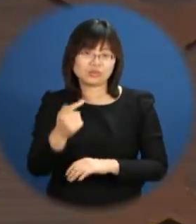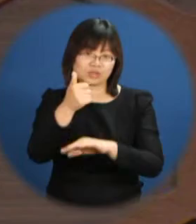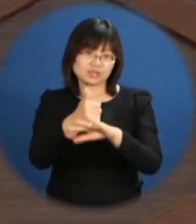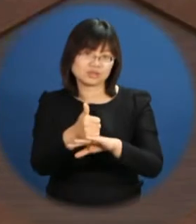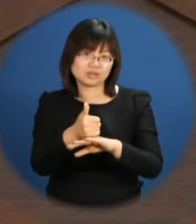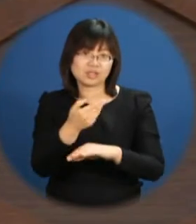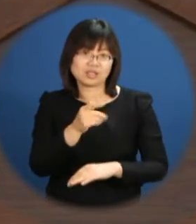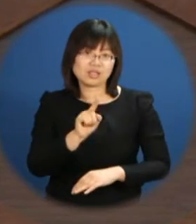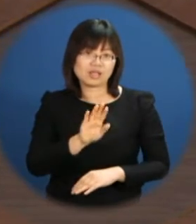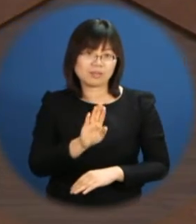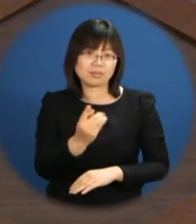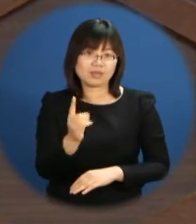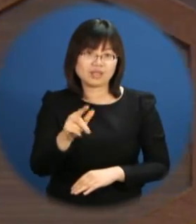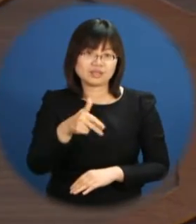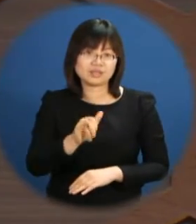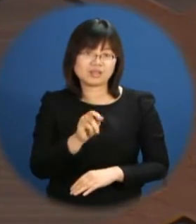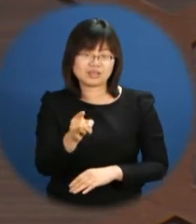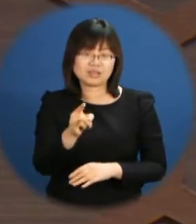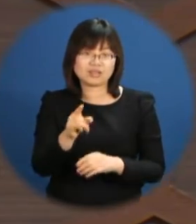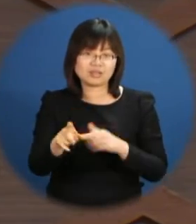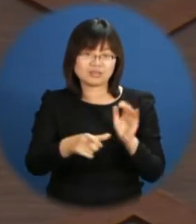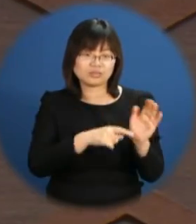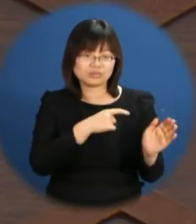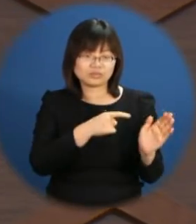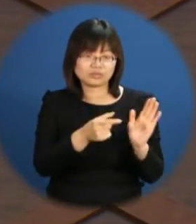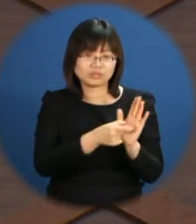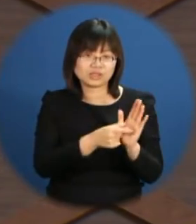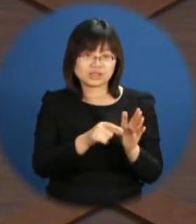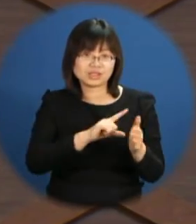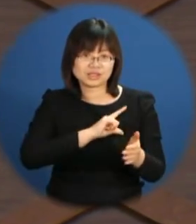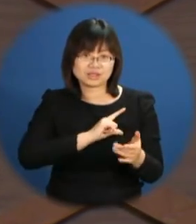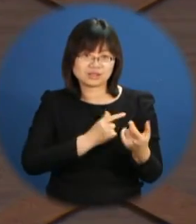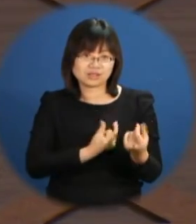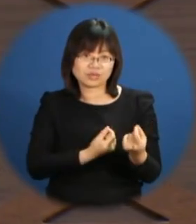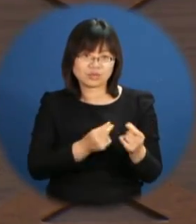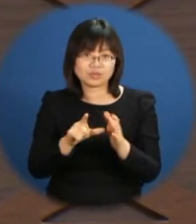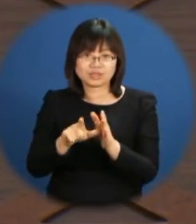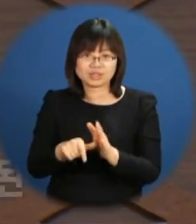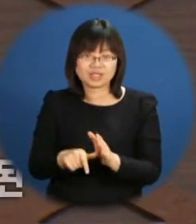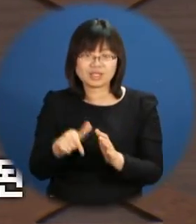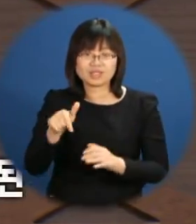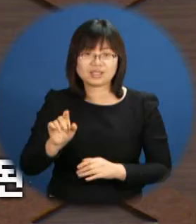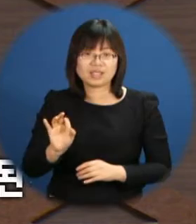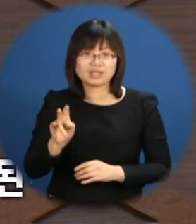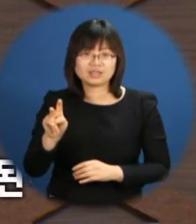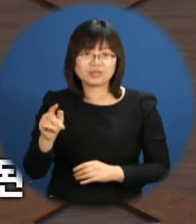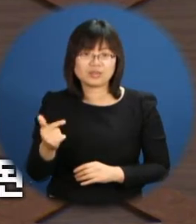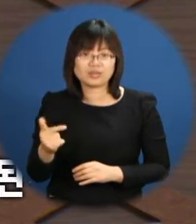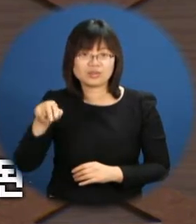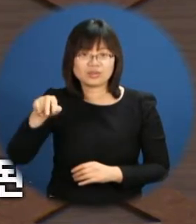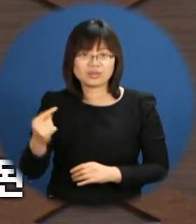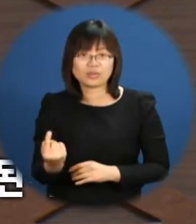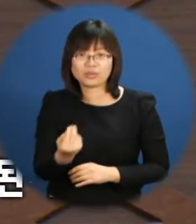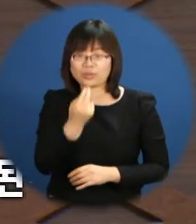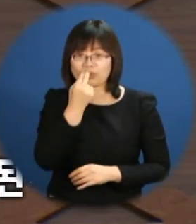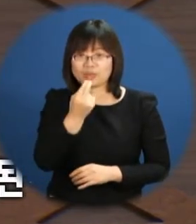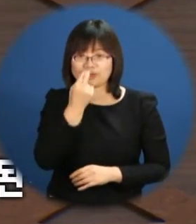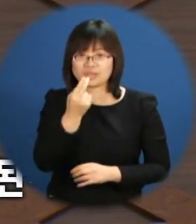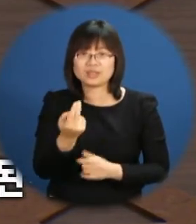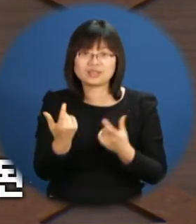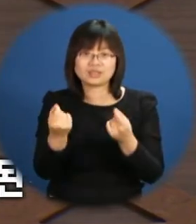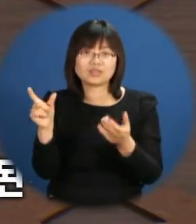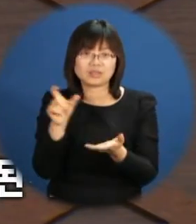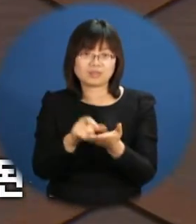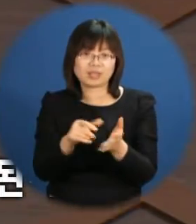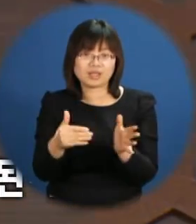라고 해서 애가 붙인 이름이고 이때는 정말 가 연소 공주 시켜